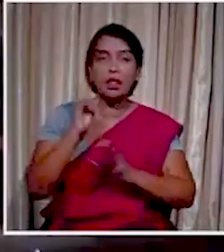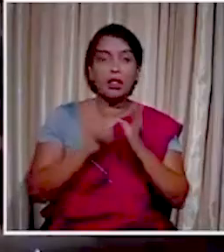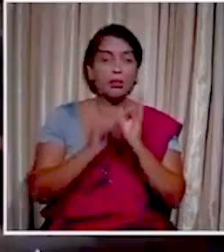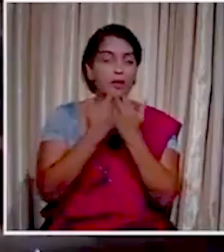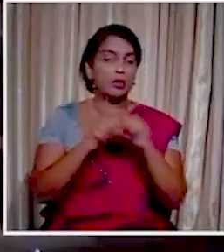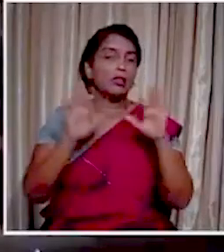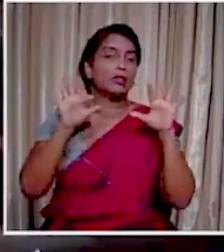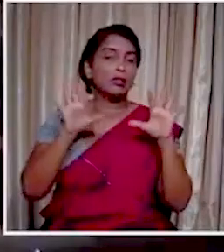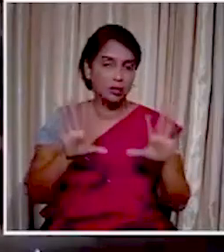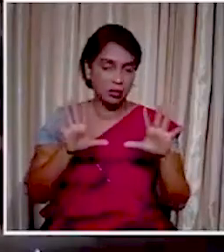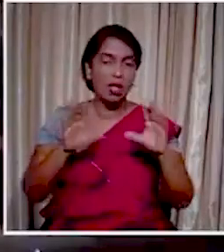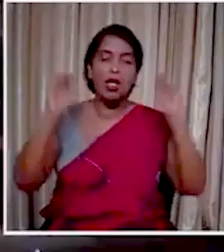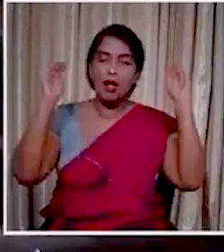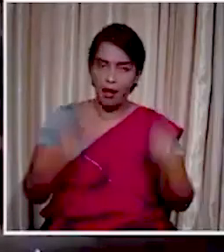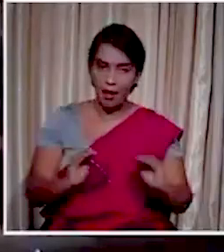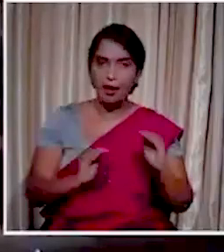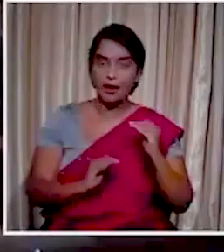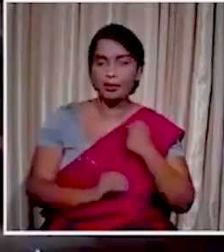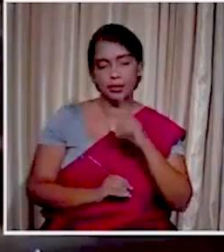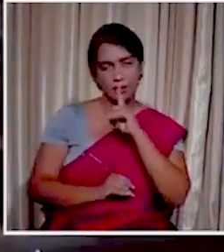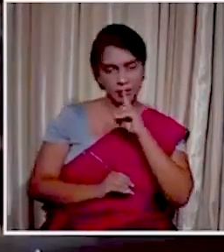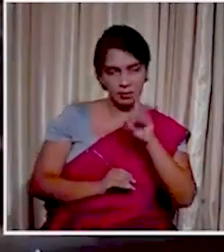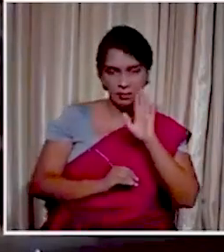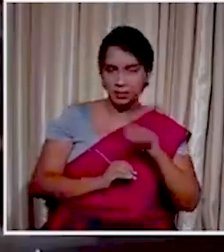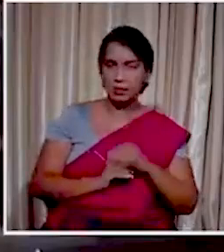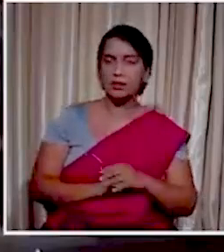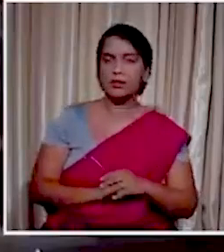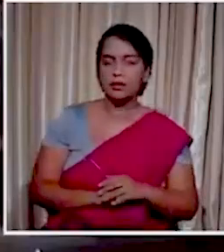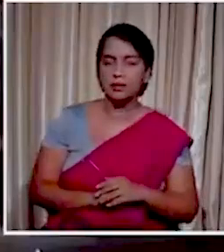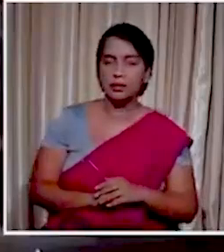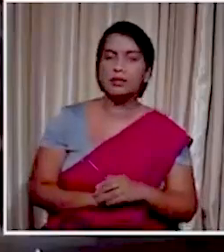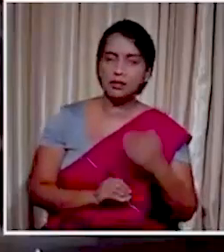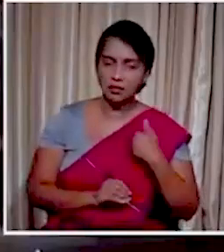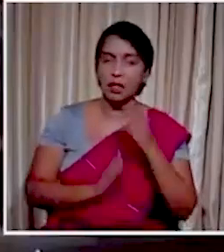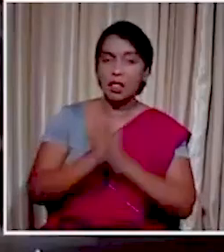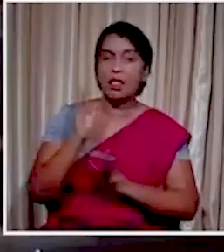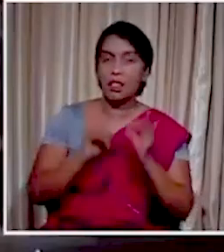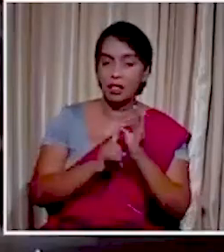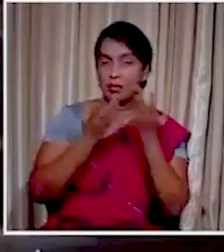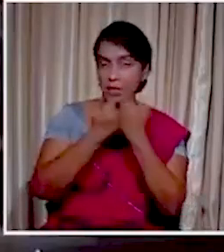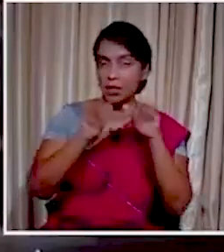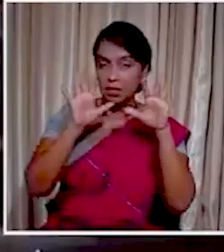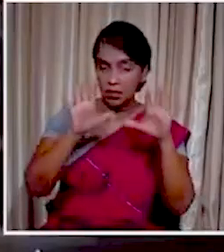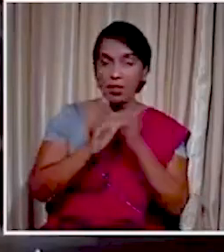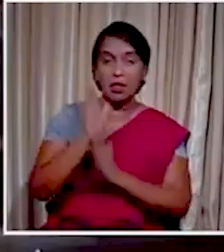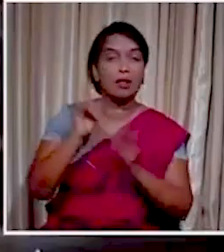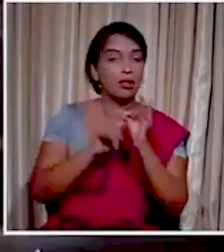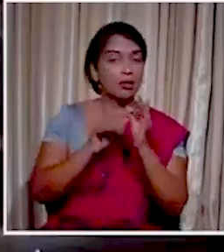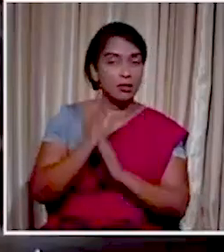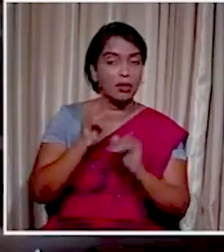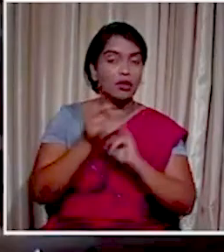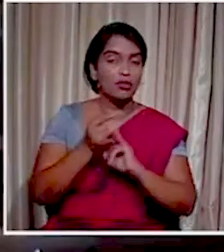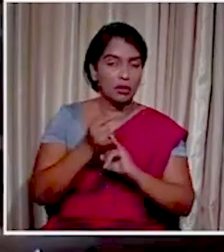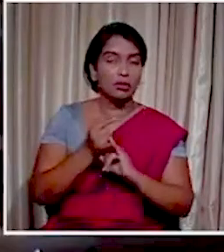10කට පමණ සීමා විය යුතු කියන ස්ථාවරයක් අපි හිටියා. මා හිතනවා අමාත්‍ය දුර 10ට අදාළ අමාත්‍ය දුර සුමන්දිරන්